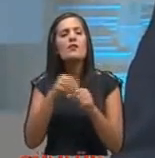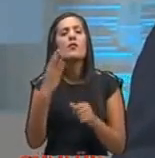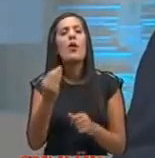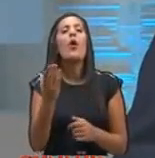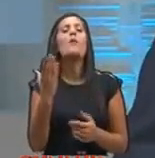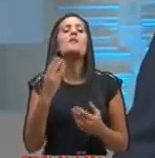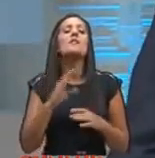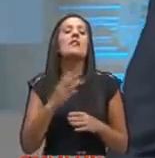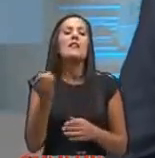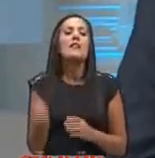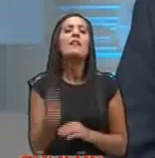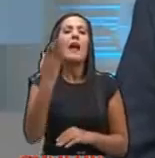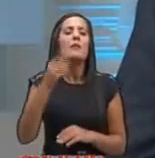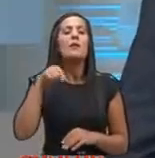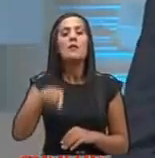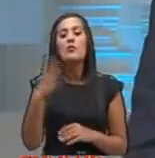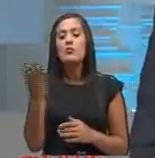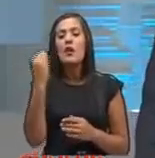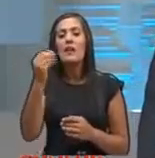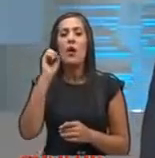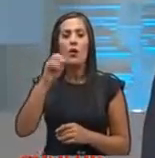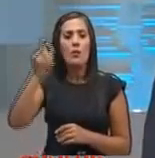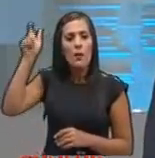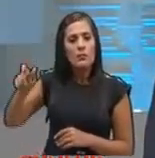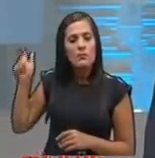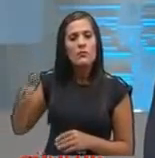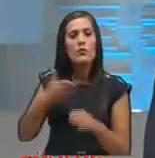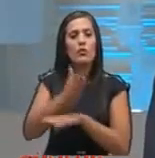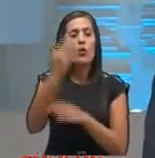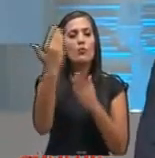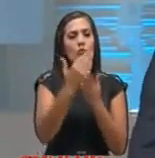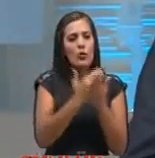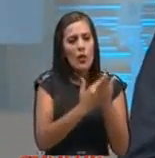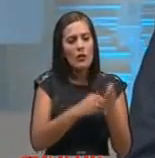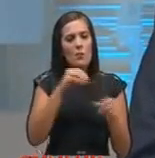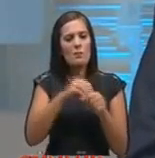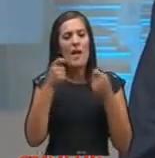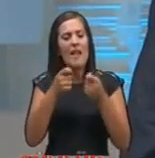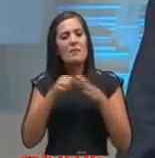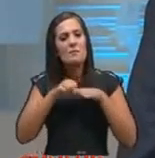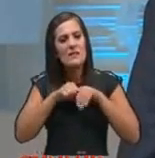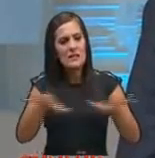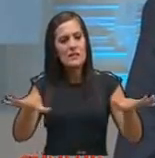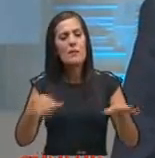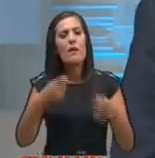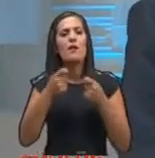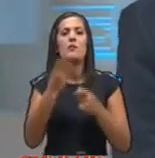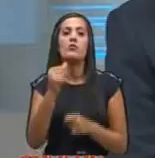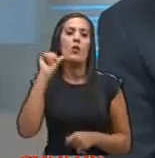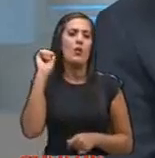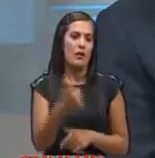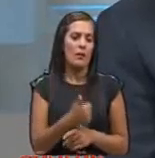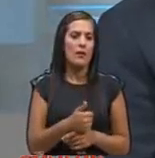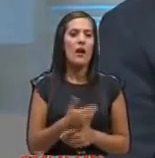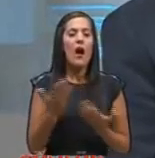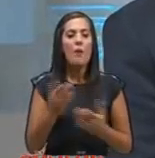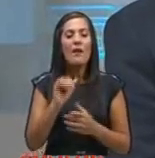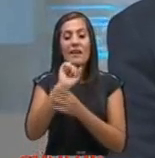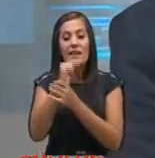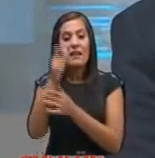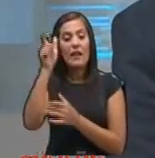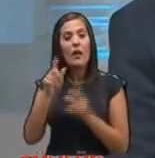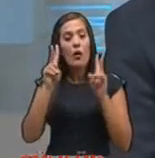Çok iyi eğitim. Çok iyi hocalarla, doğru programlanmış bir eğitim sistemiyle eğitim çok önemli. Ama